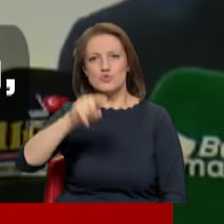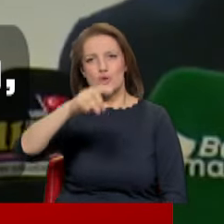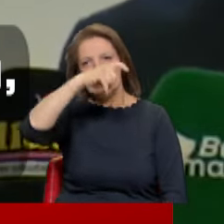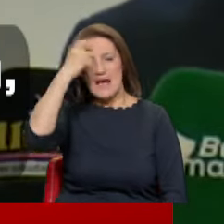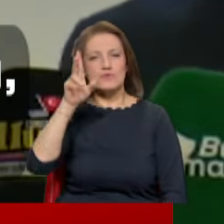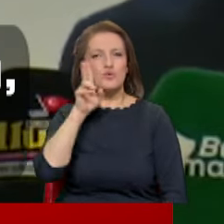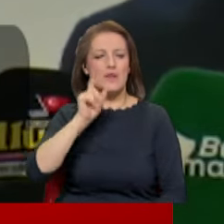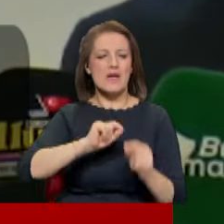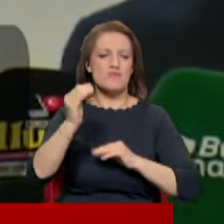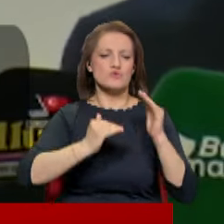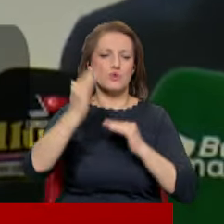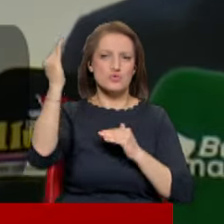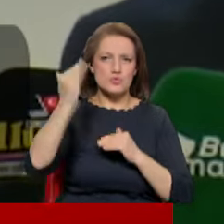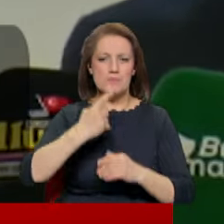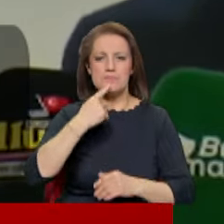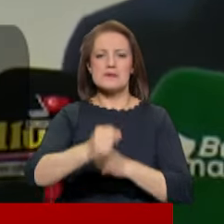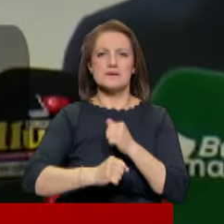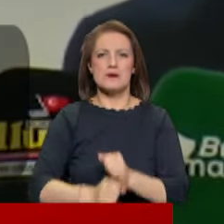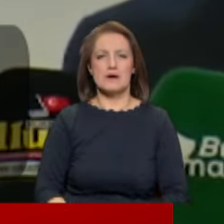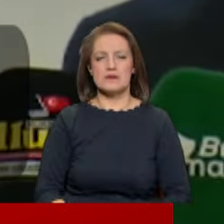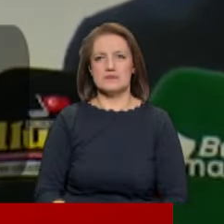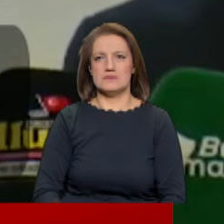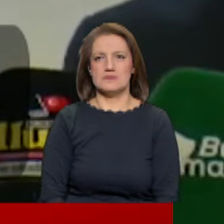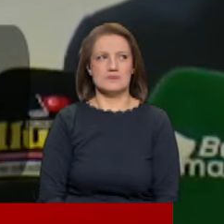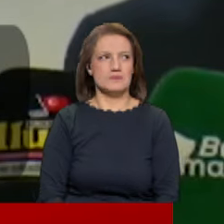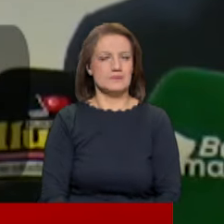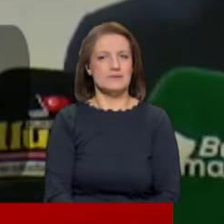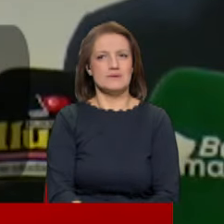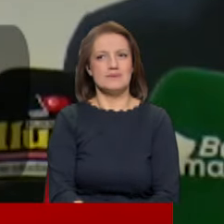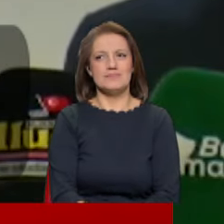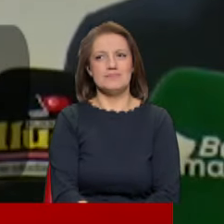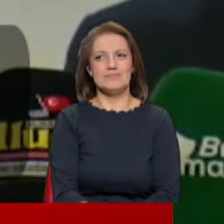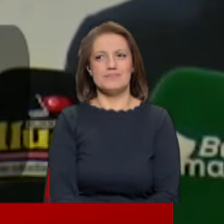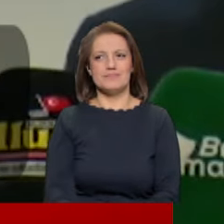sonu enflasyon düşüyor. Her sene bu sene sonu enflasyon düşüyor. Hep